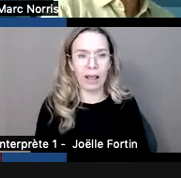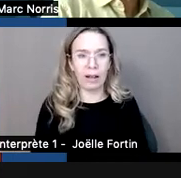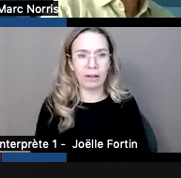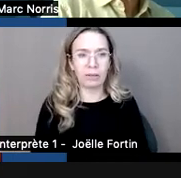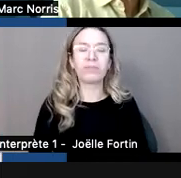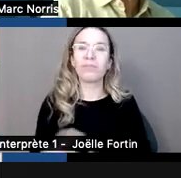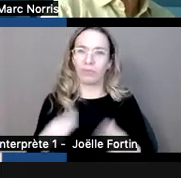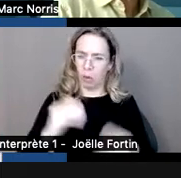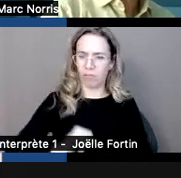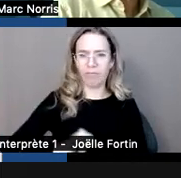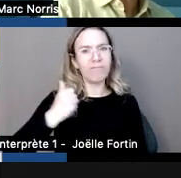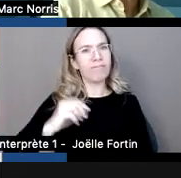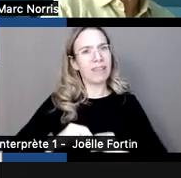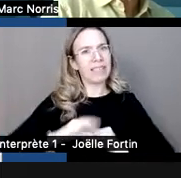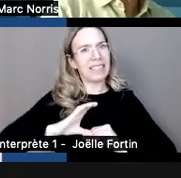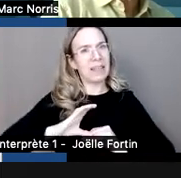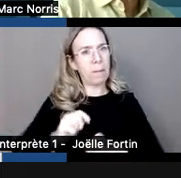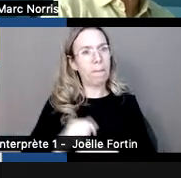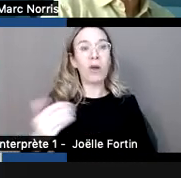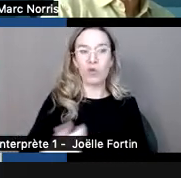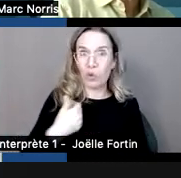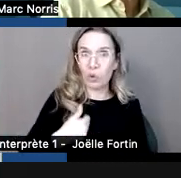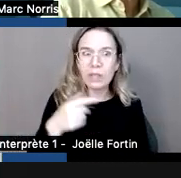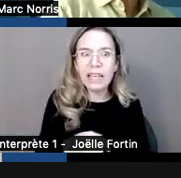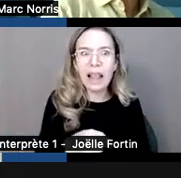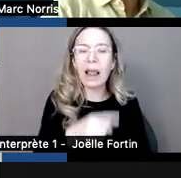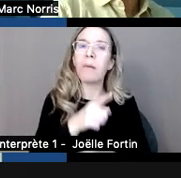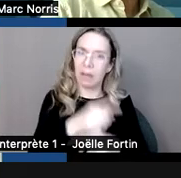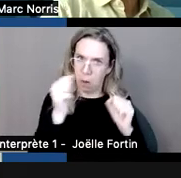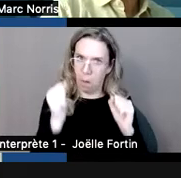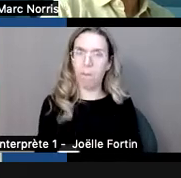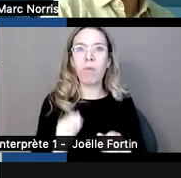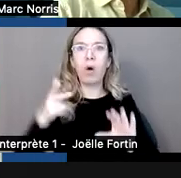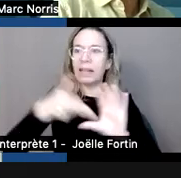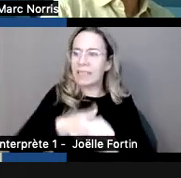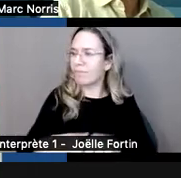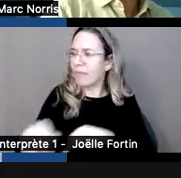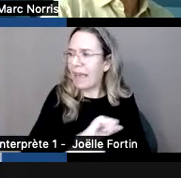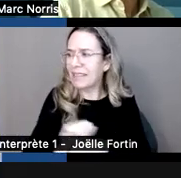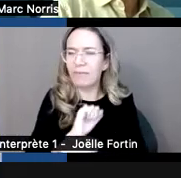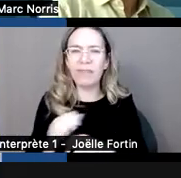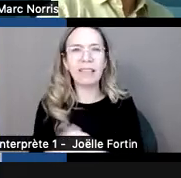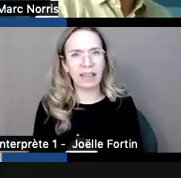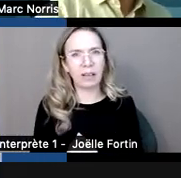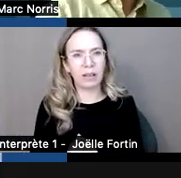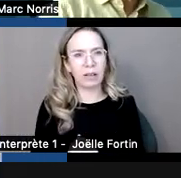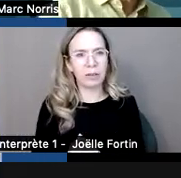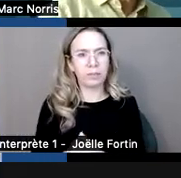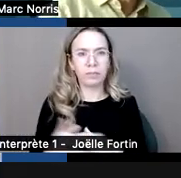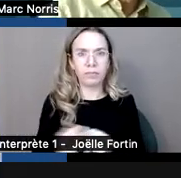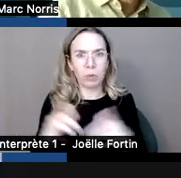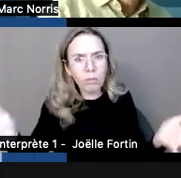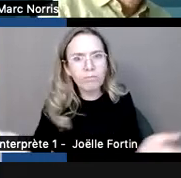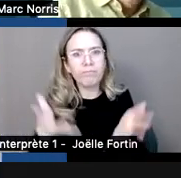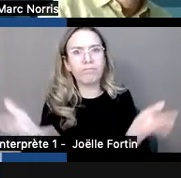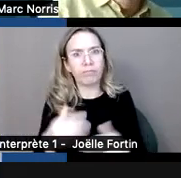redonner de l'estime, redonner une utilité et on les engage à faire une activité. On les sollicite.